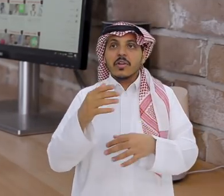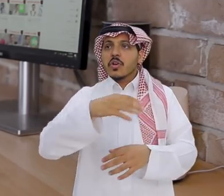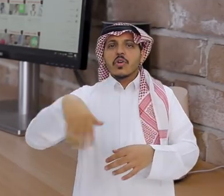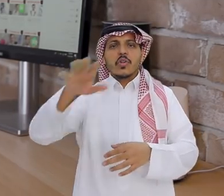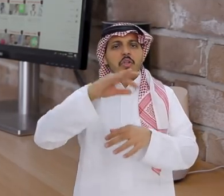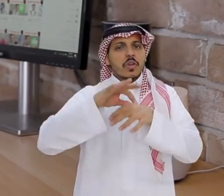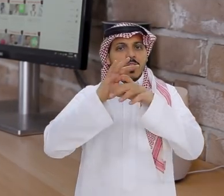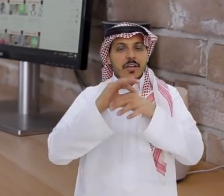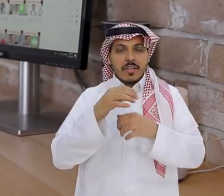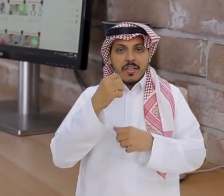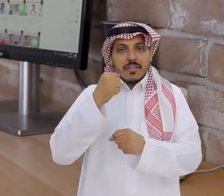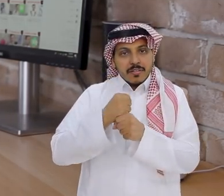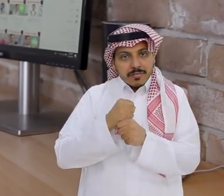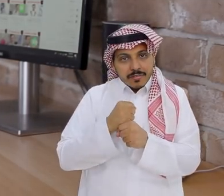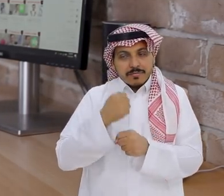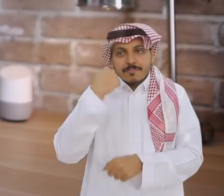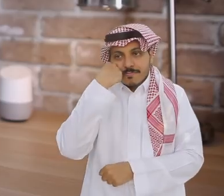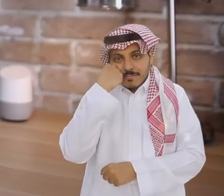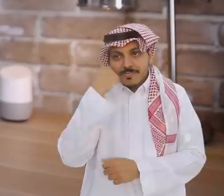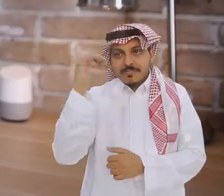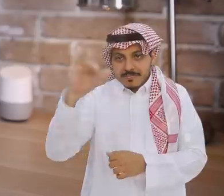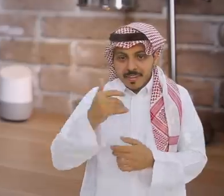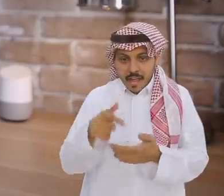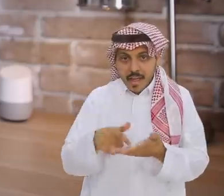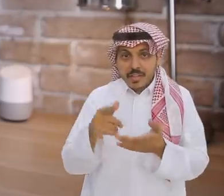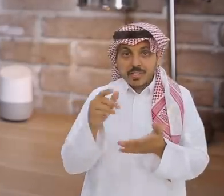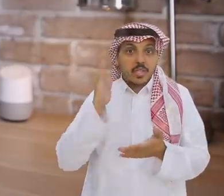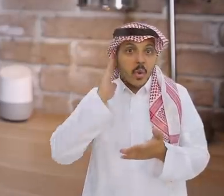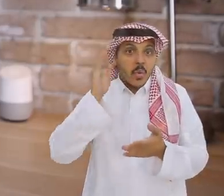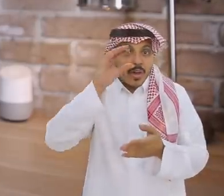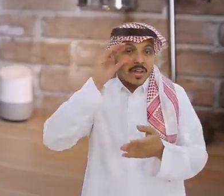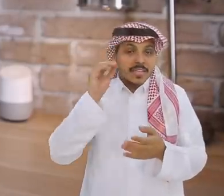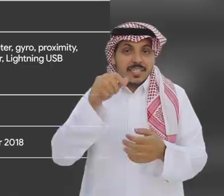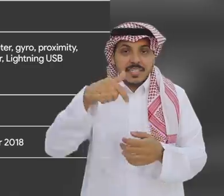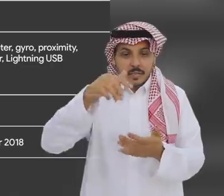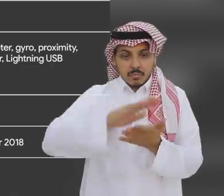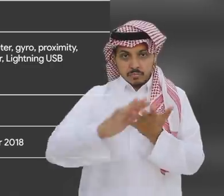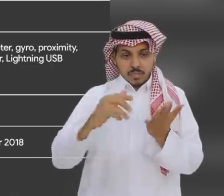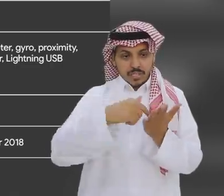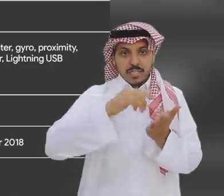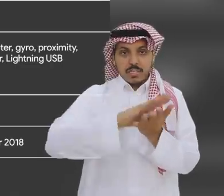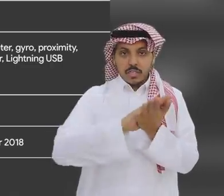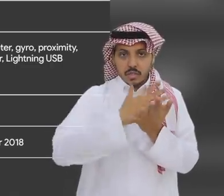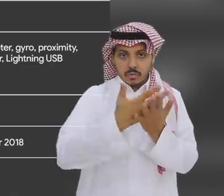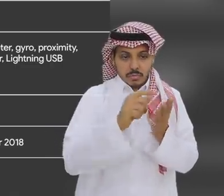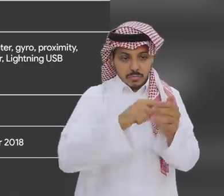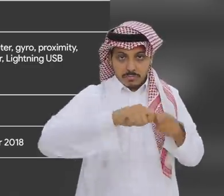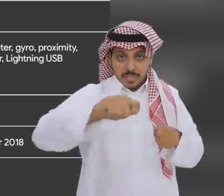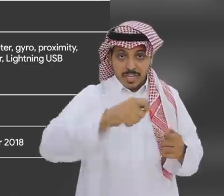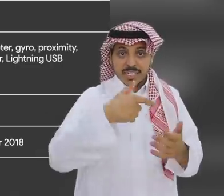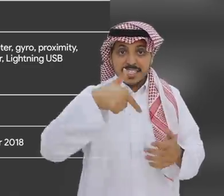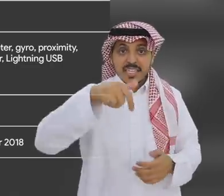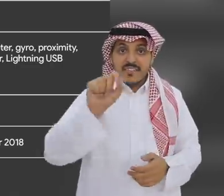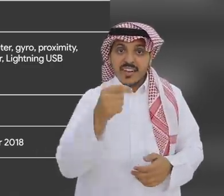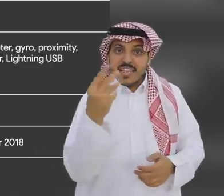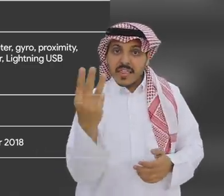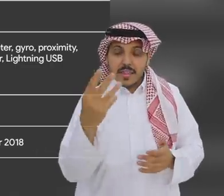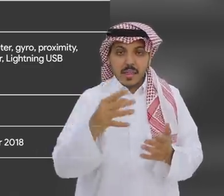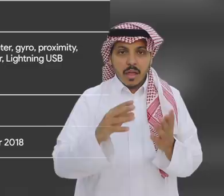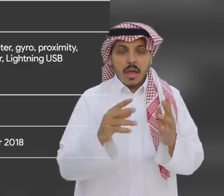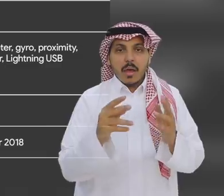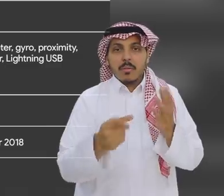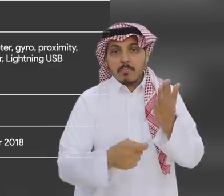ما انتظرناها في جوالات نفس سامسونج، إذ أن الشاشة حتكون 6.3 سوبر أموليد، نتكلم على